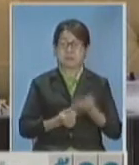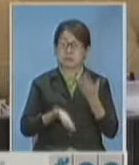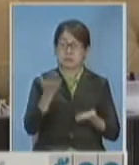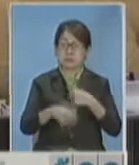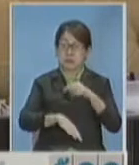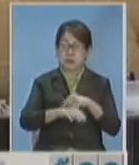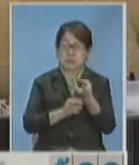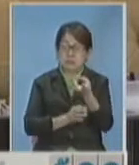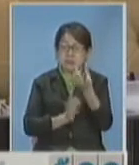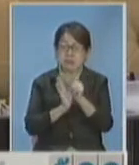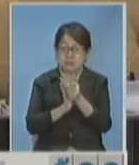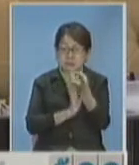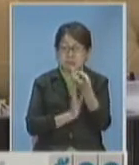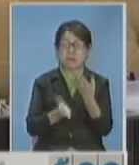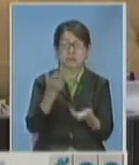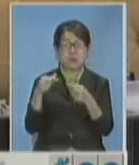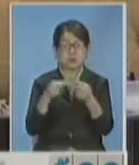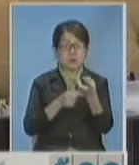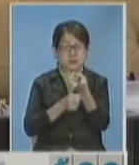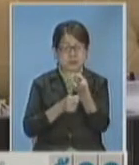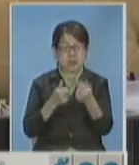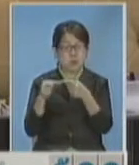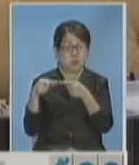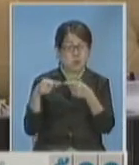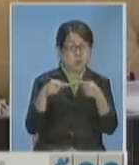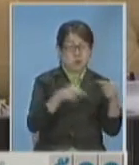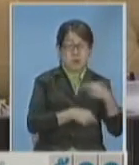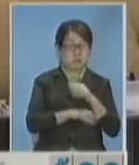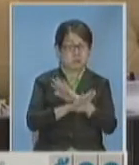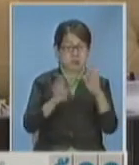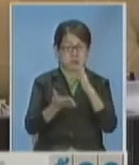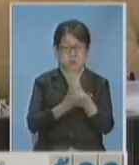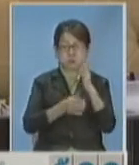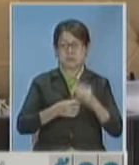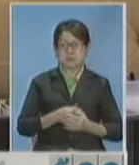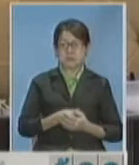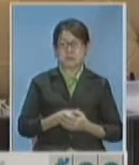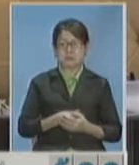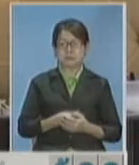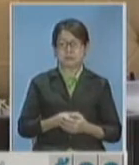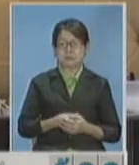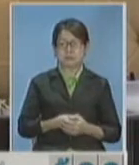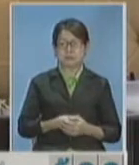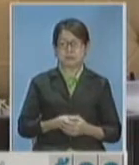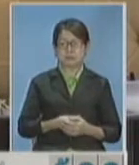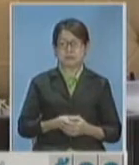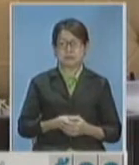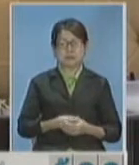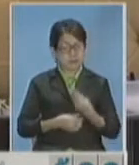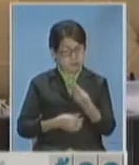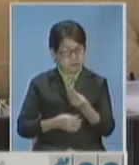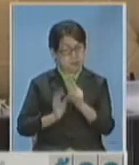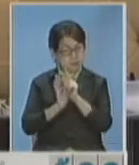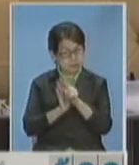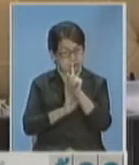ใช้เวลาสักนาที2นาทีผมไม่ขัดข้องแต่ถ้าจะลากยาวอีกผมต้องให้ยุติการอภิปรายครับฮะผมให้เวลา